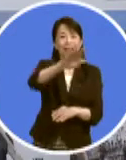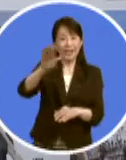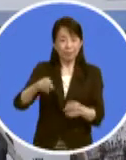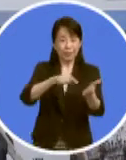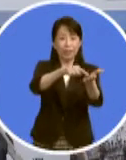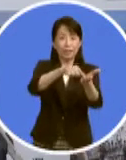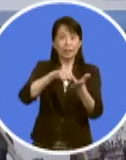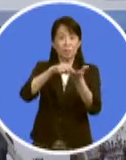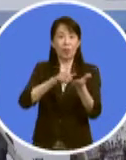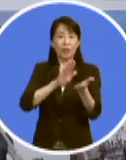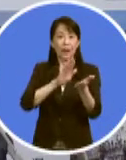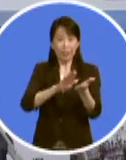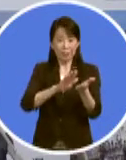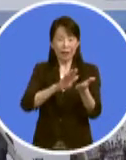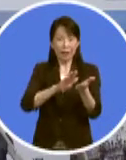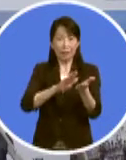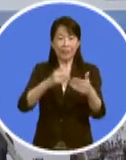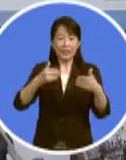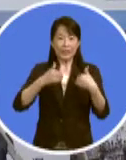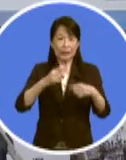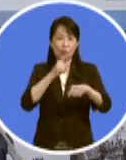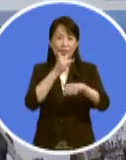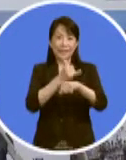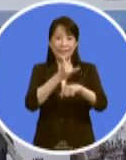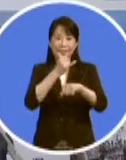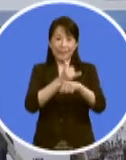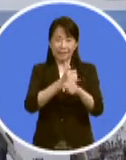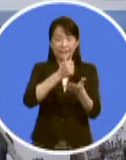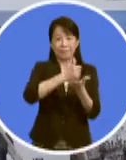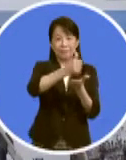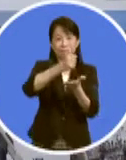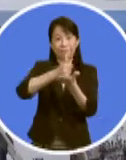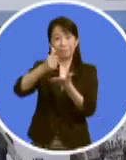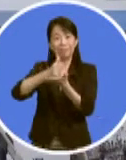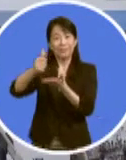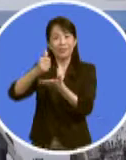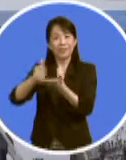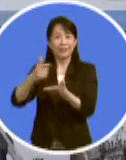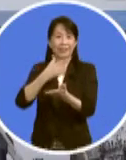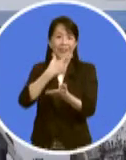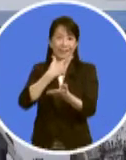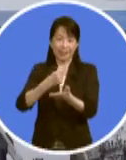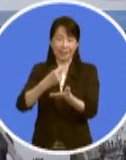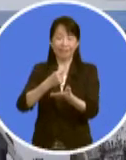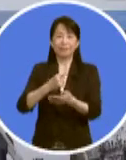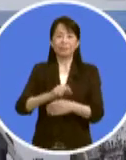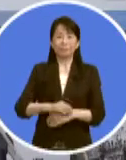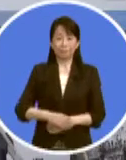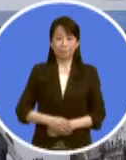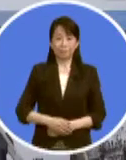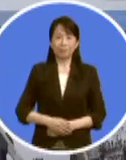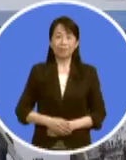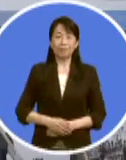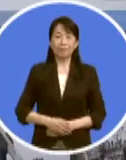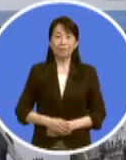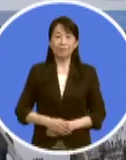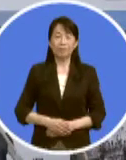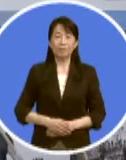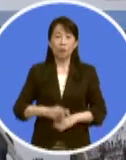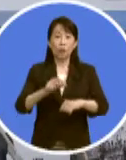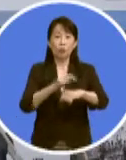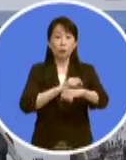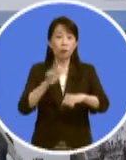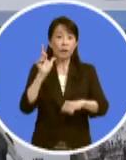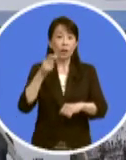ですね要請があればできるだけ必要とされている人材について派遣を強化する意向というふうに思っており